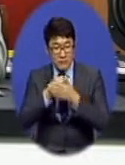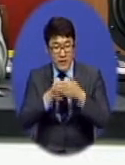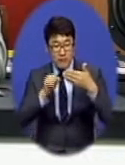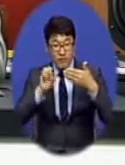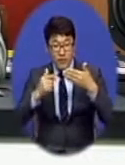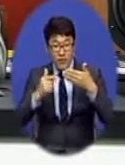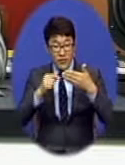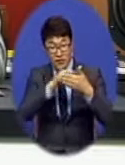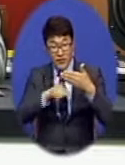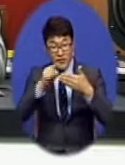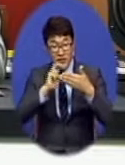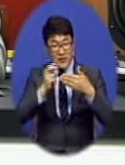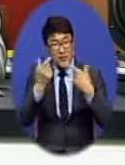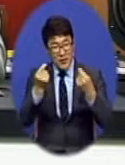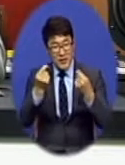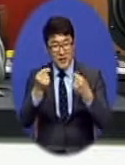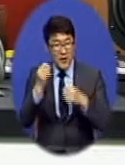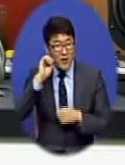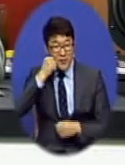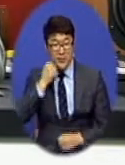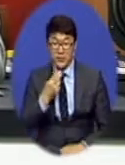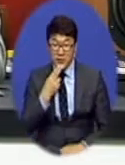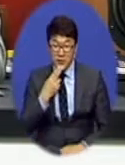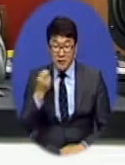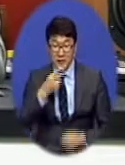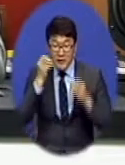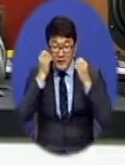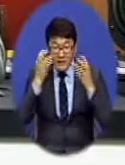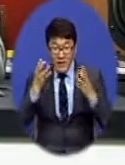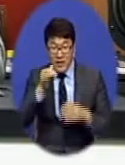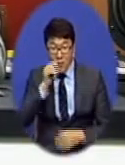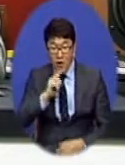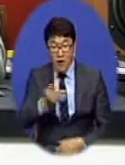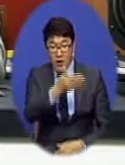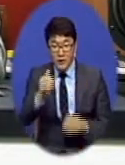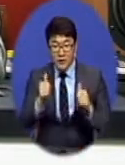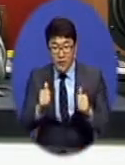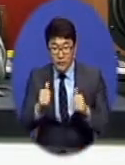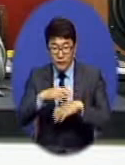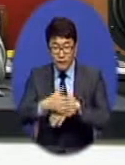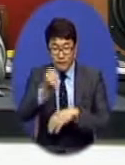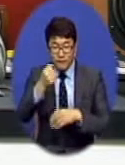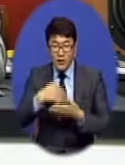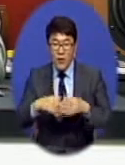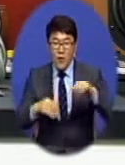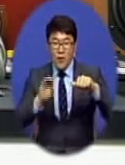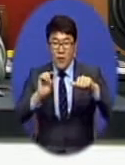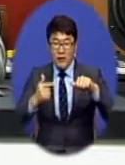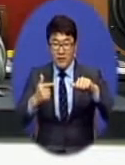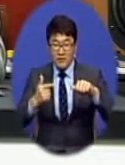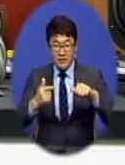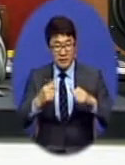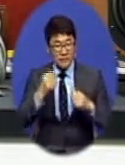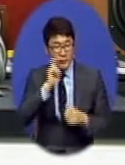않으시죠? 네. 네. 그리고 새롭게 신설된 네. 시청자 심사는 5번입니다. 네, 그렇습니다. 네,